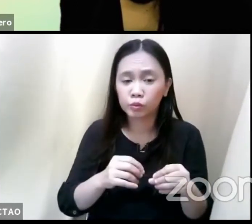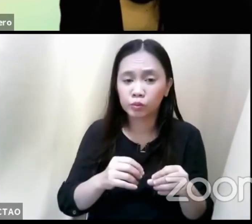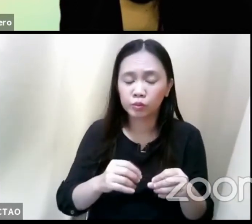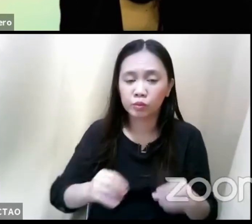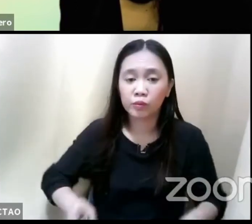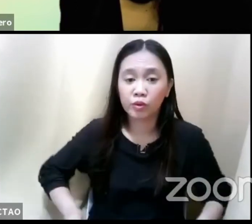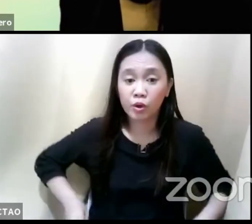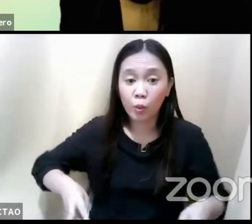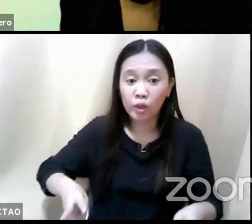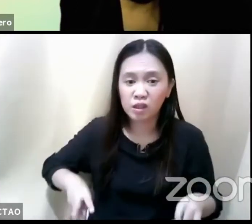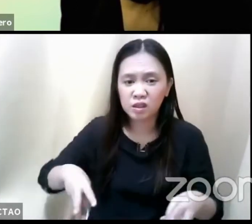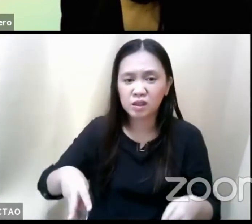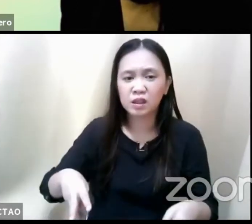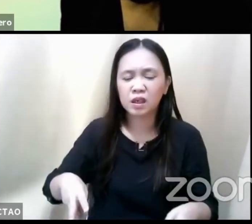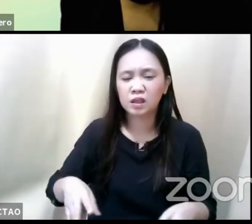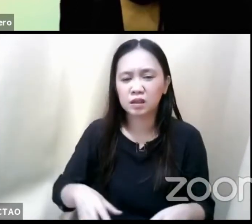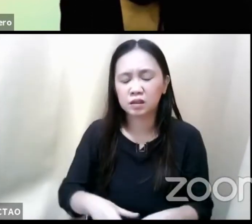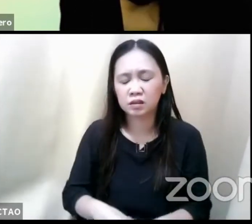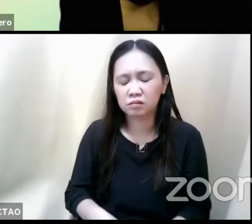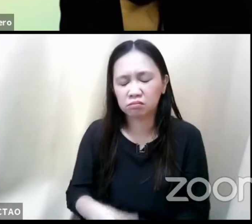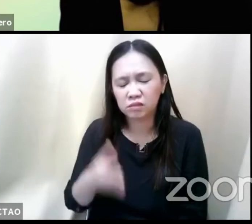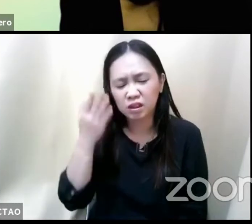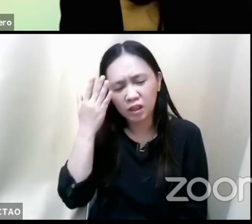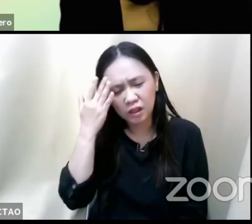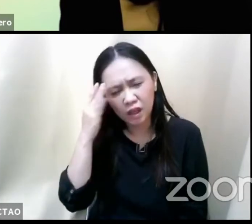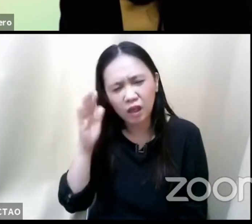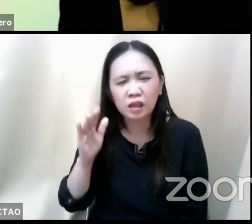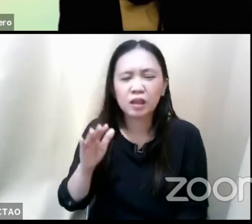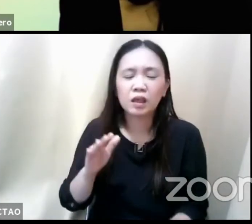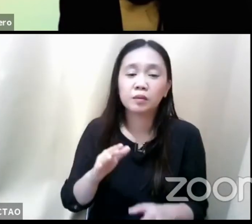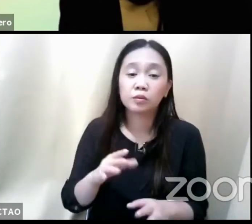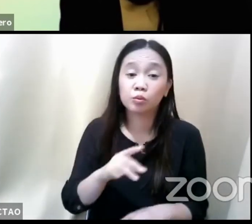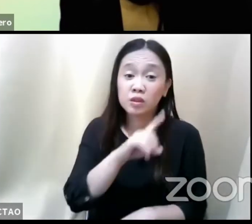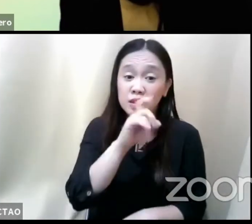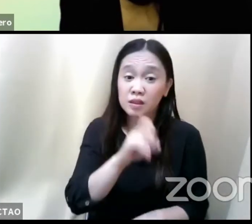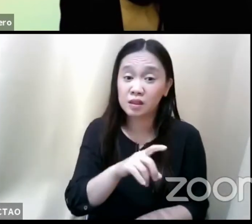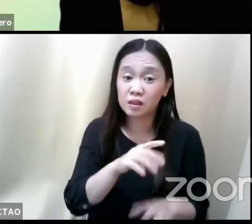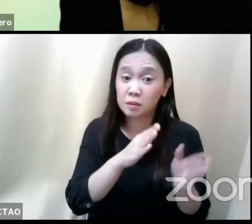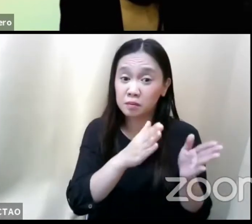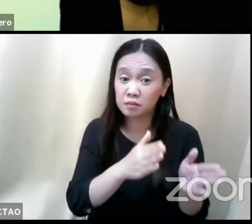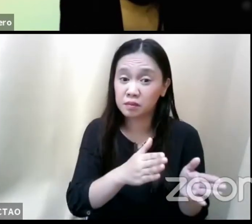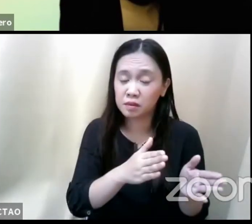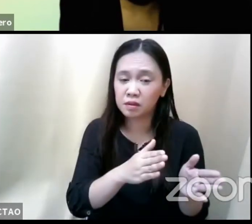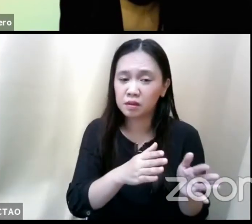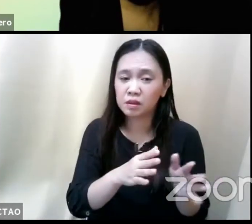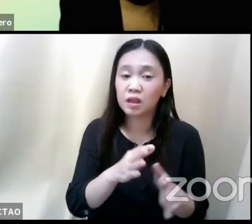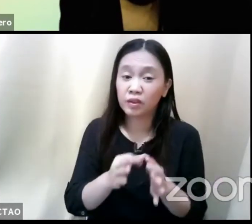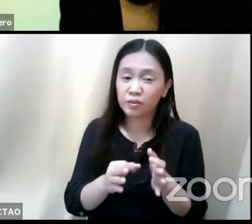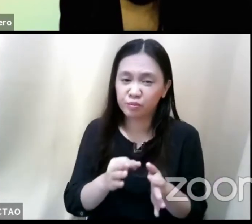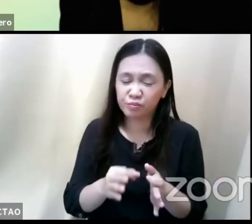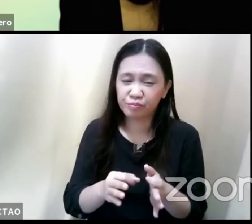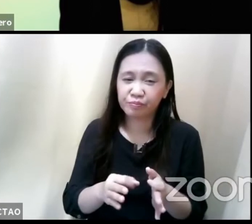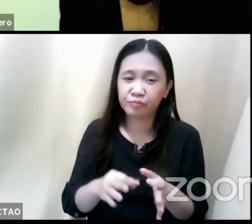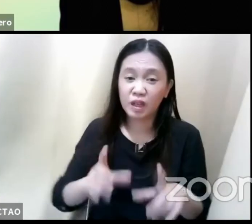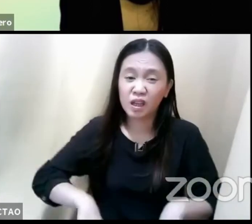Okay, so hindi natin alam kung doon sa nagtanong if sila ba ay nakatira sa bungalow